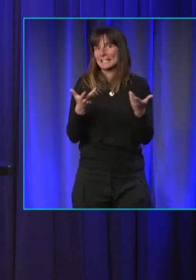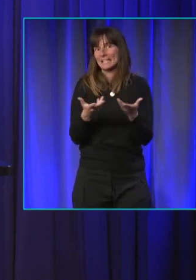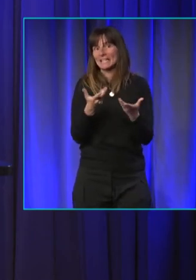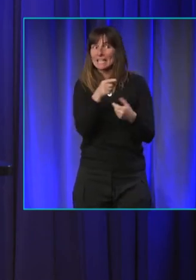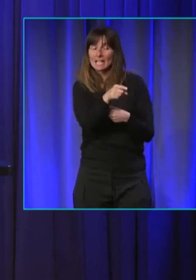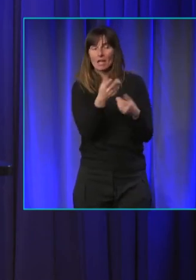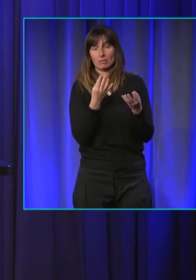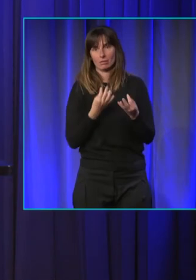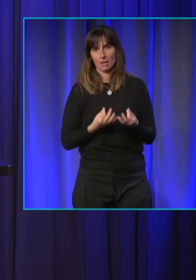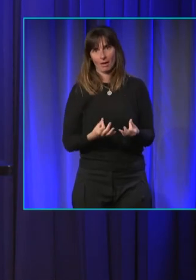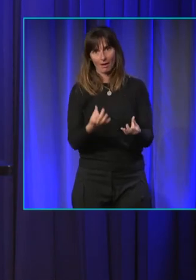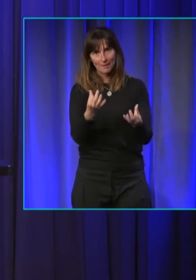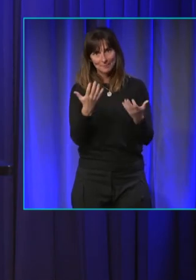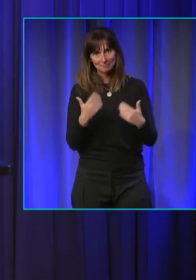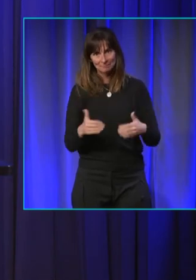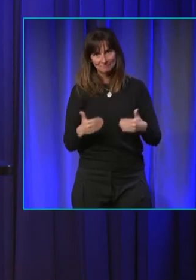assez délicat